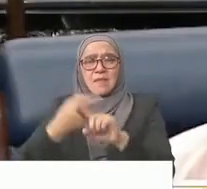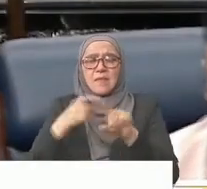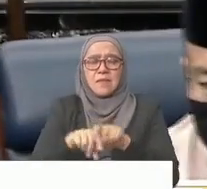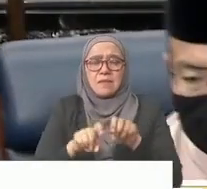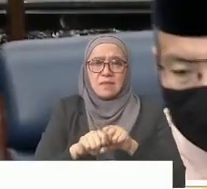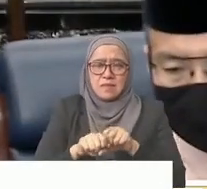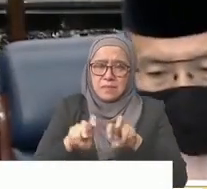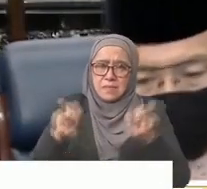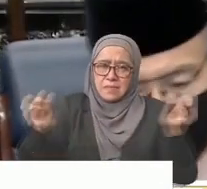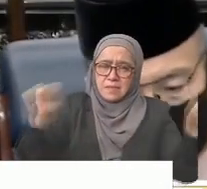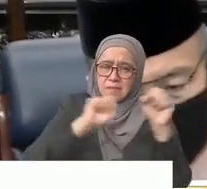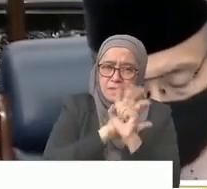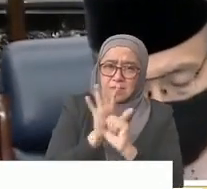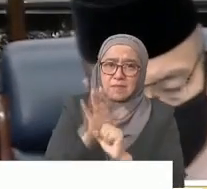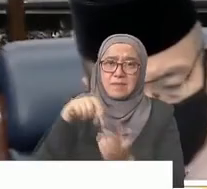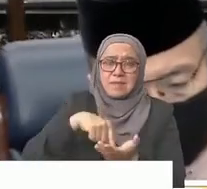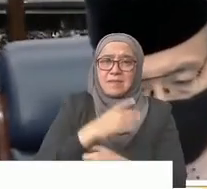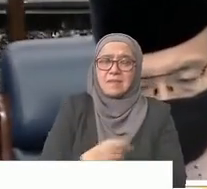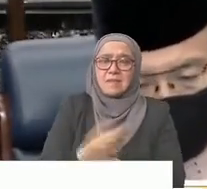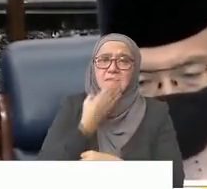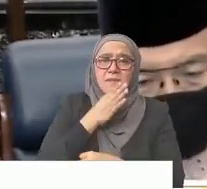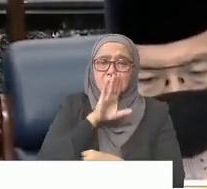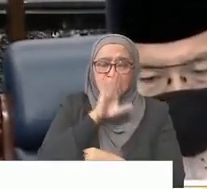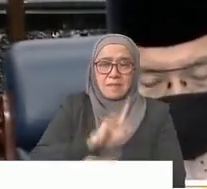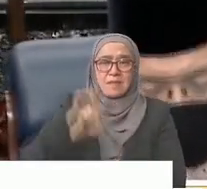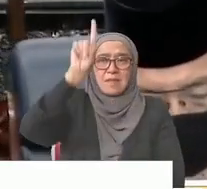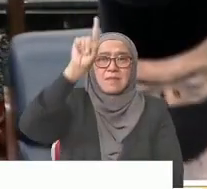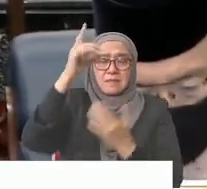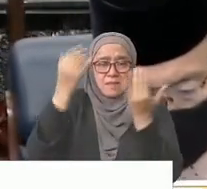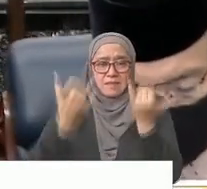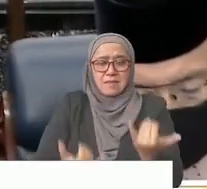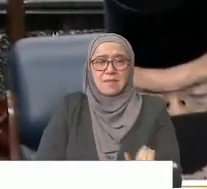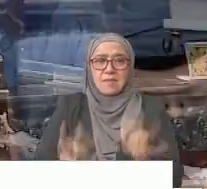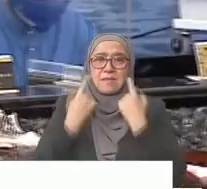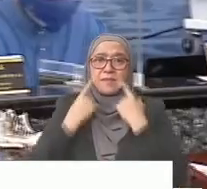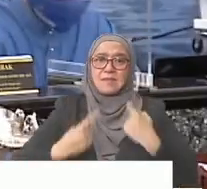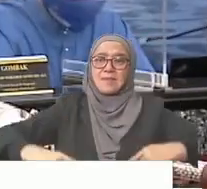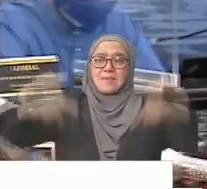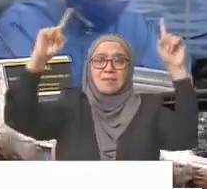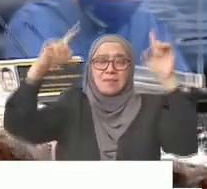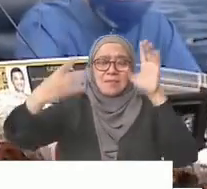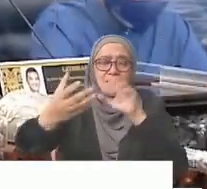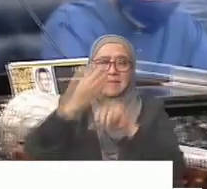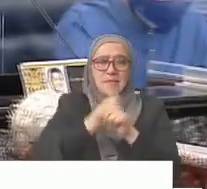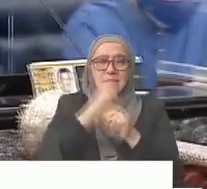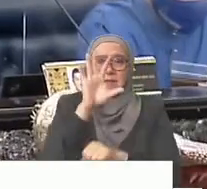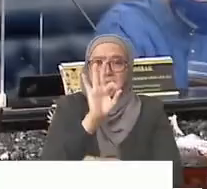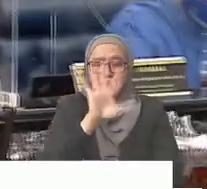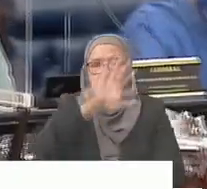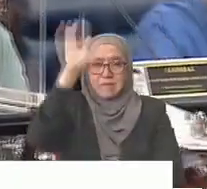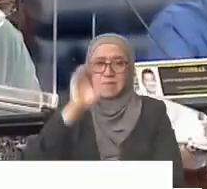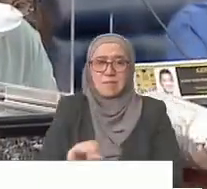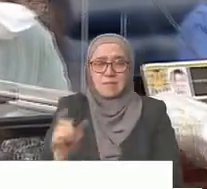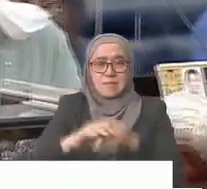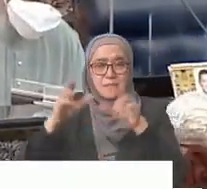331 bilineage di sedekah dalam pajak 22 tertinggi berbanding bajak-bajak sebelum ini daripada jumlah itu kerajaan